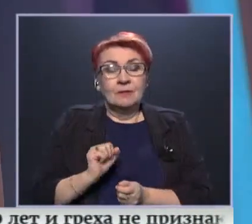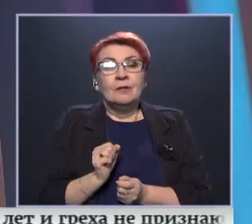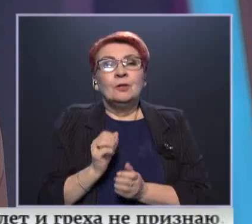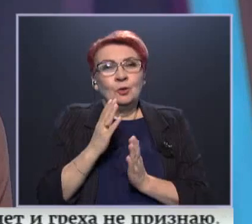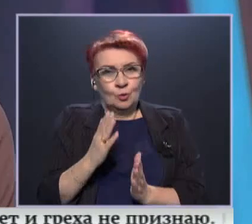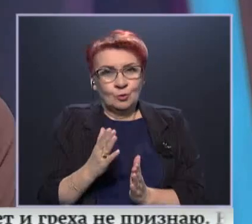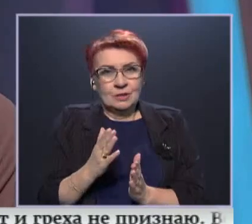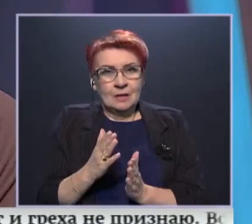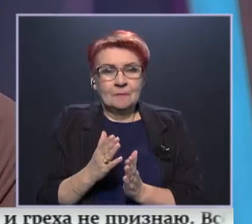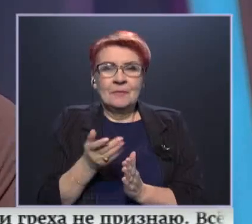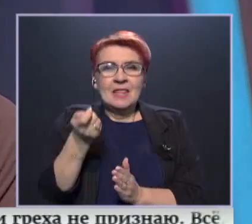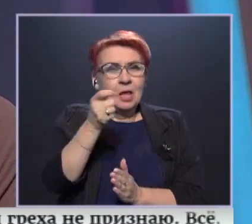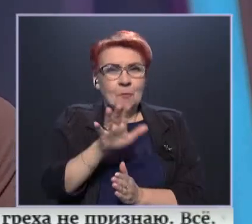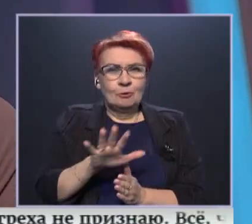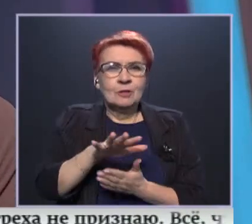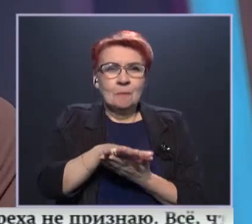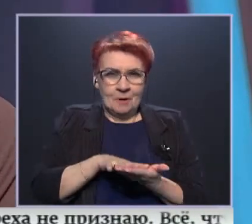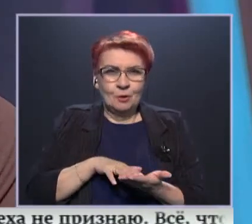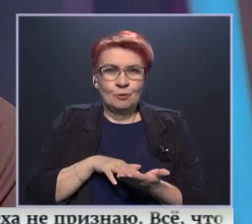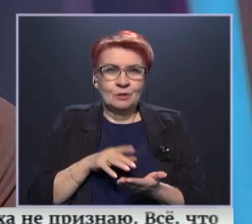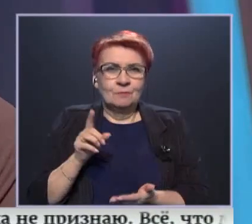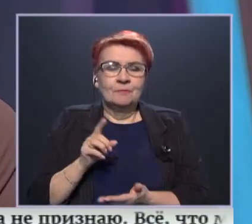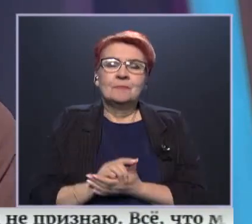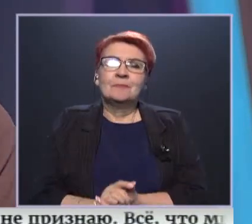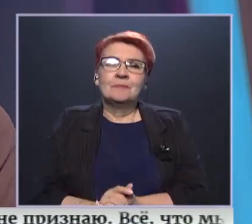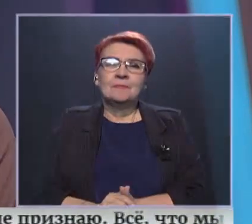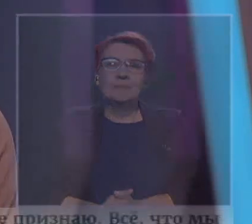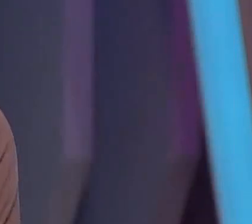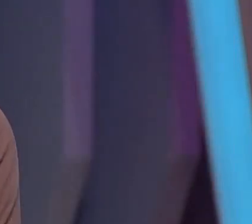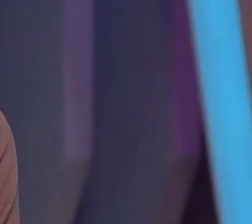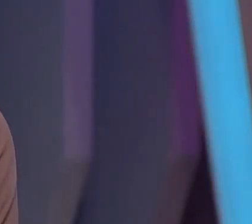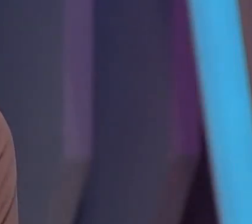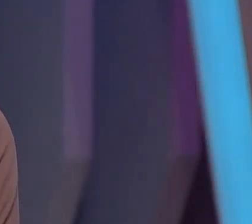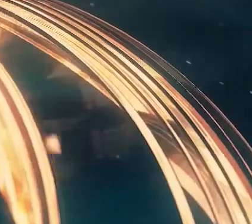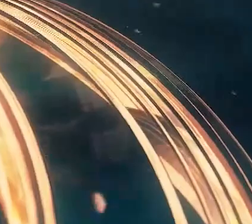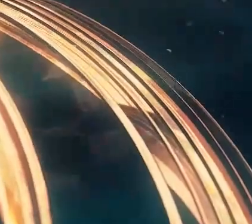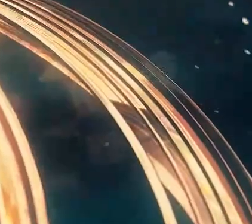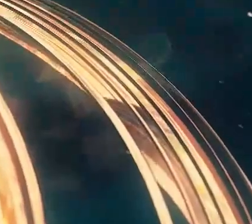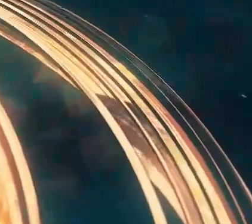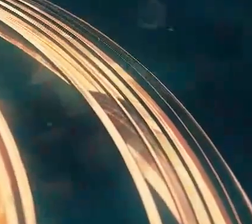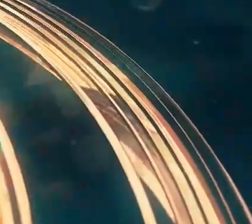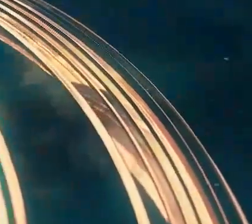на короткую паузу, ждем ваших звонков и увидимся буквально через пару минут.